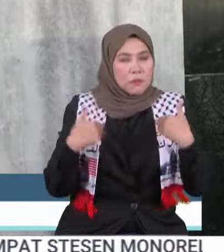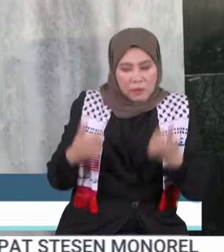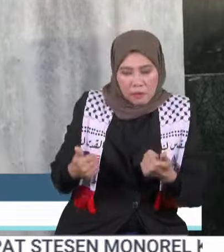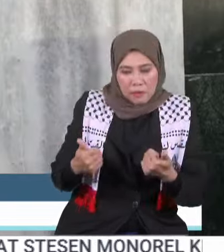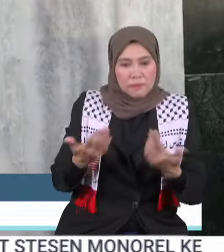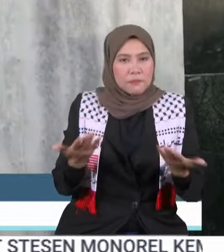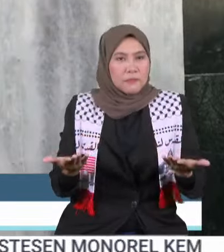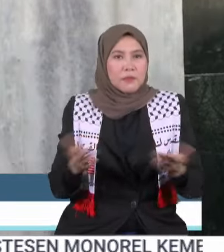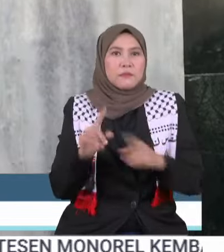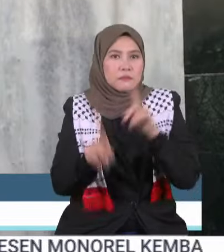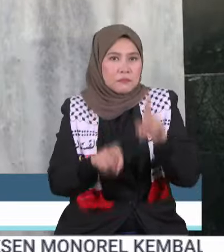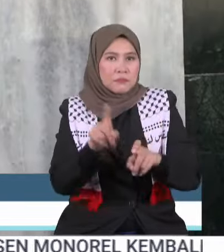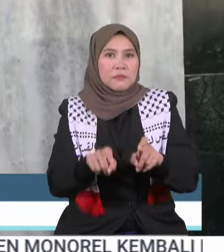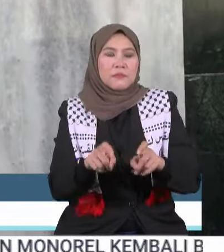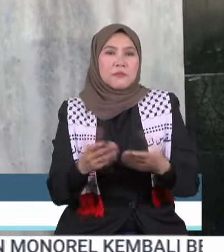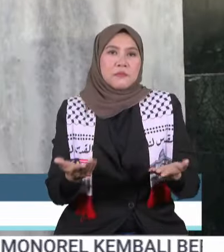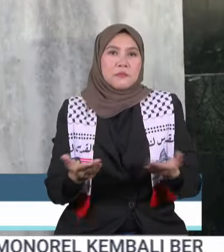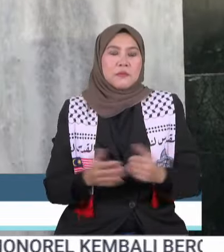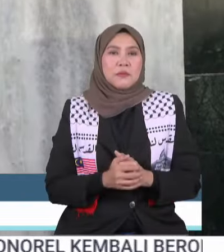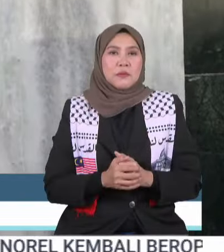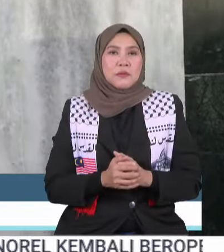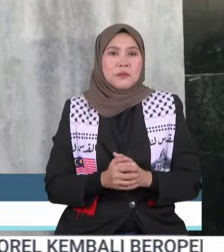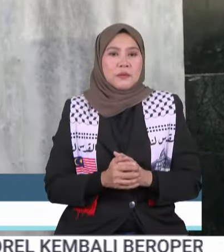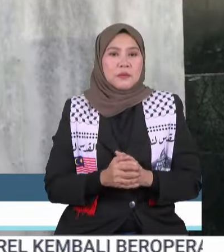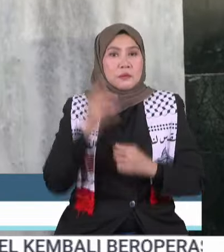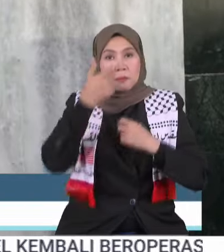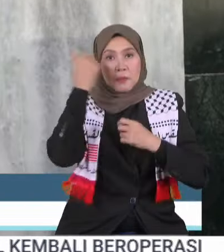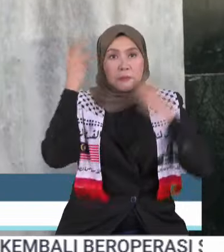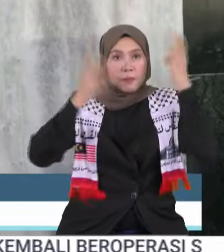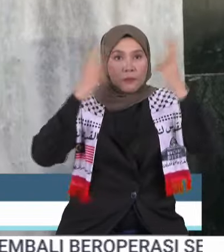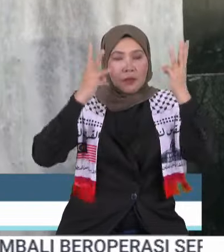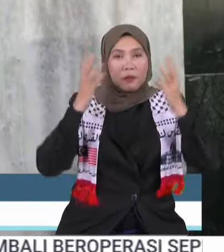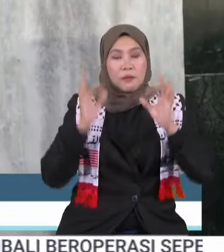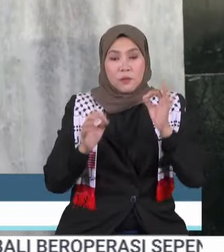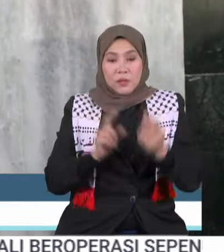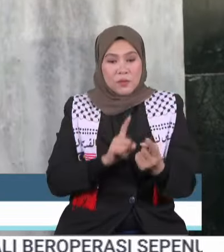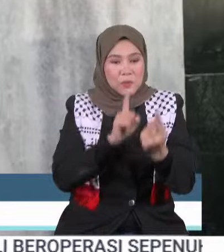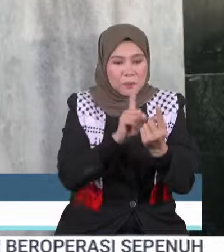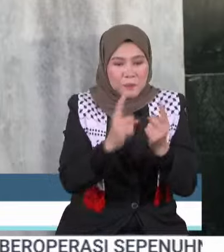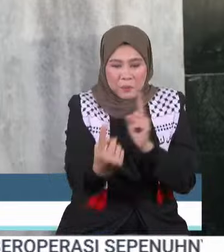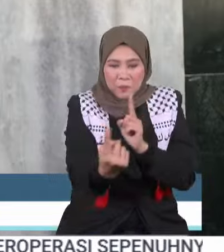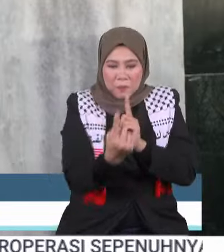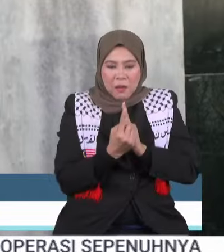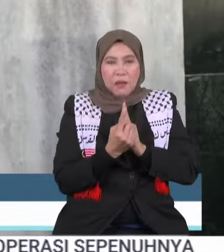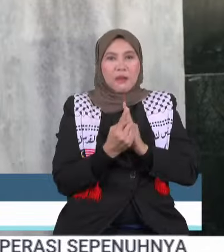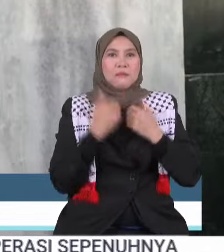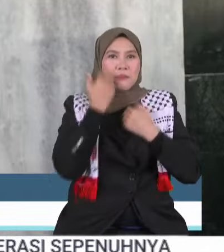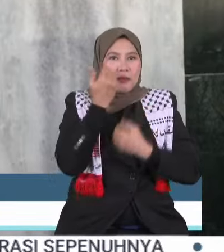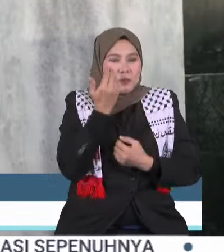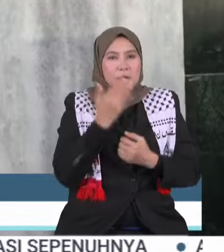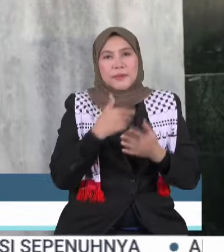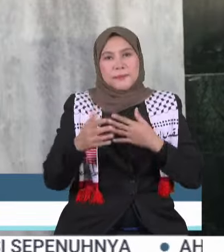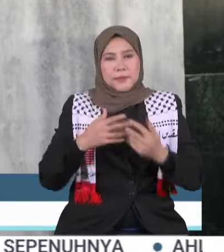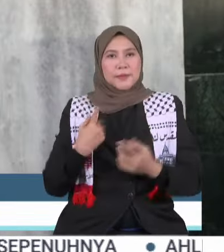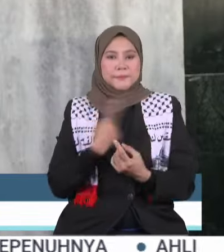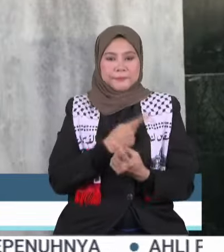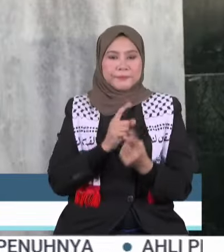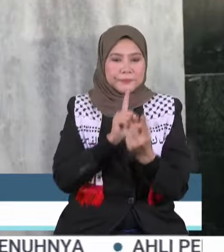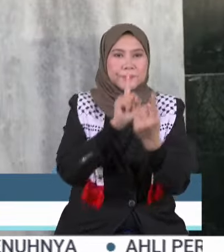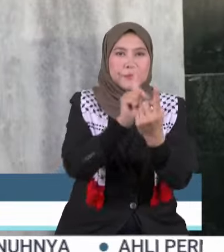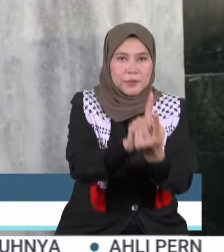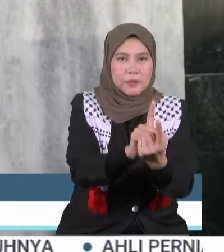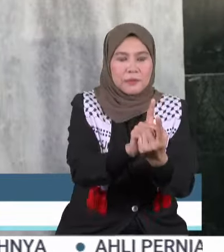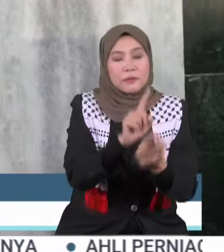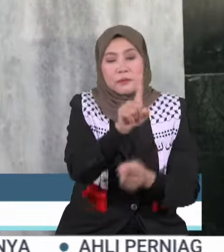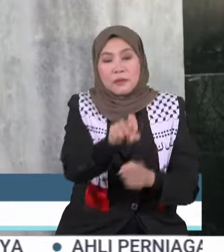ambil berat, untuk mengetahui. Tak takutlah kan, kadang-kadang nak datang jumpa malu. Jadi kita pergi jumpa dia. Kita akan tanya